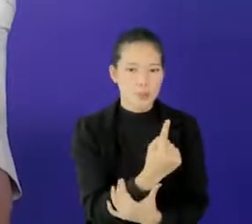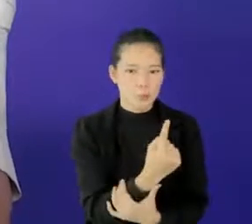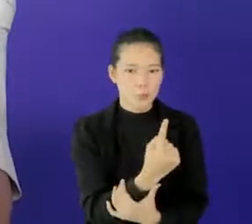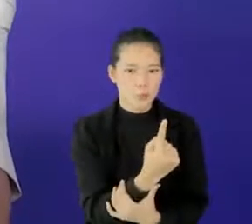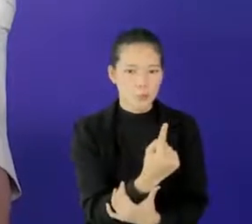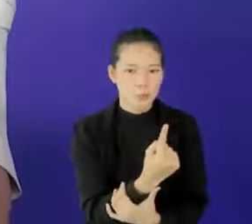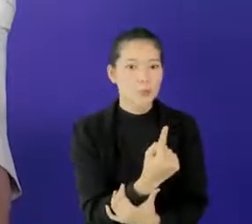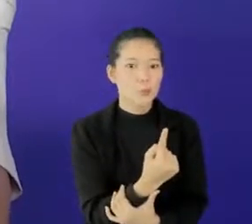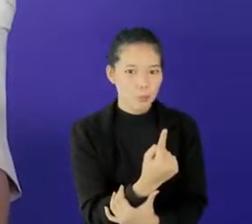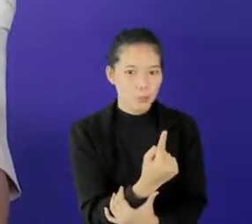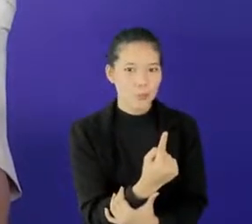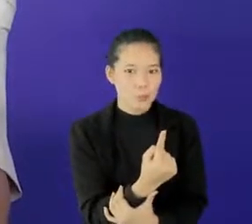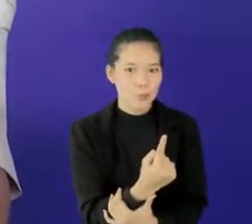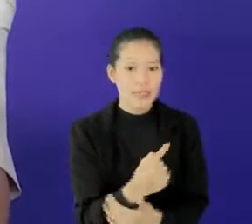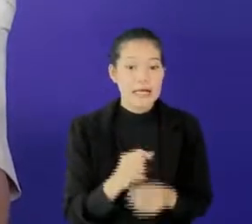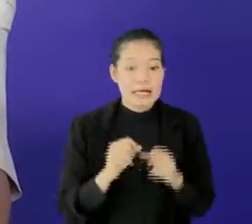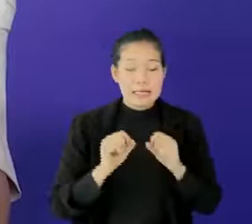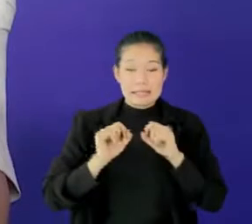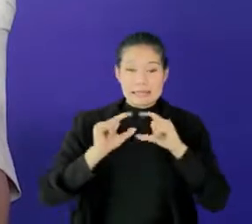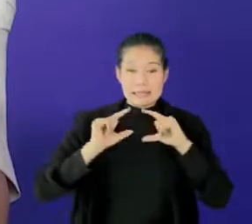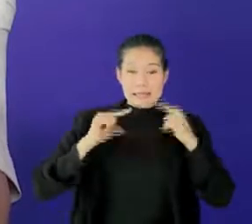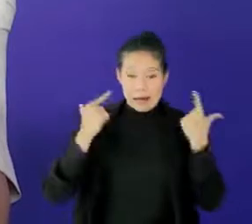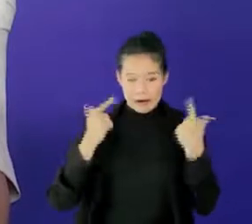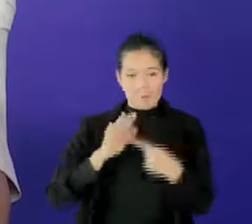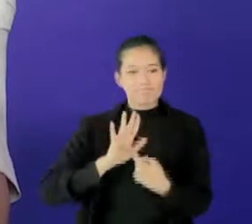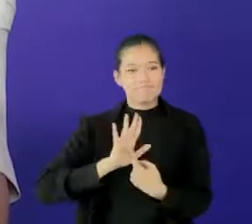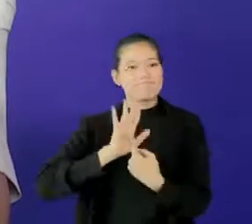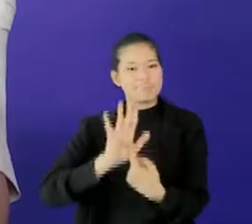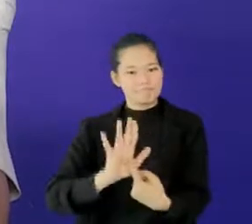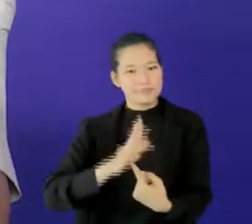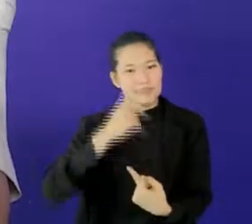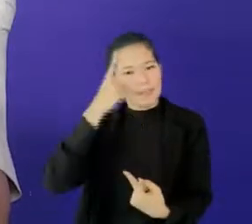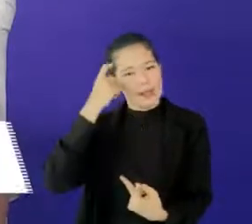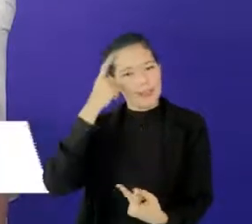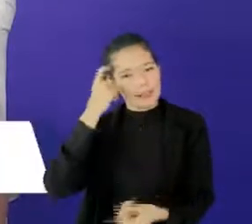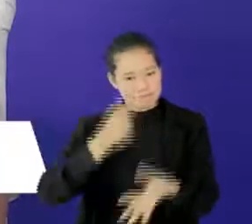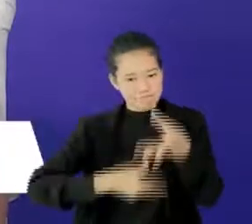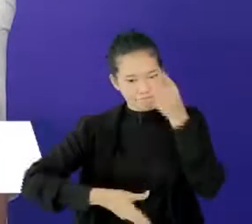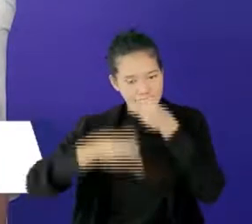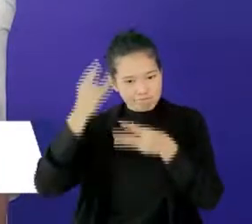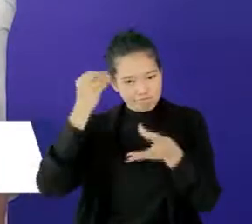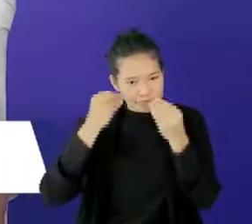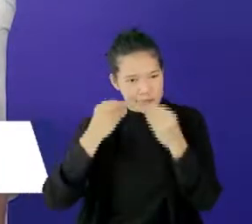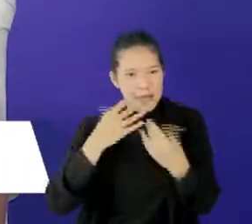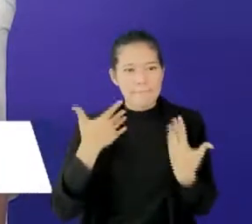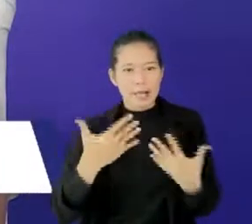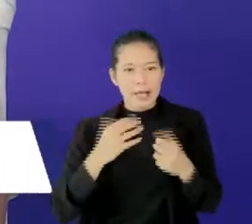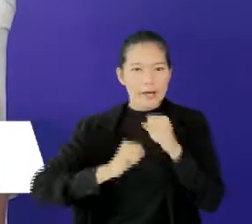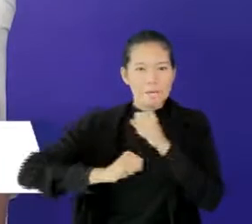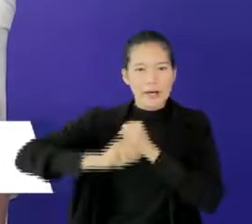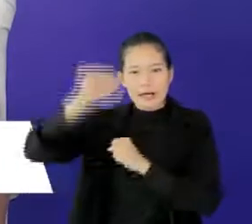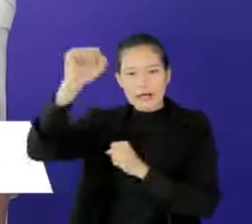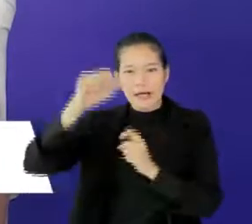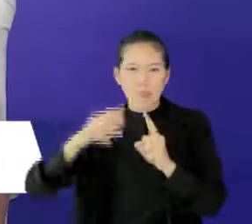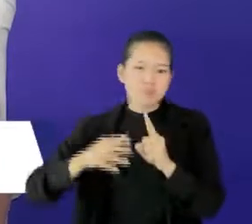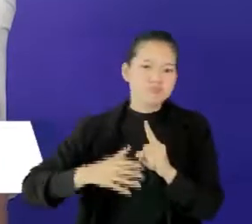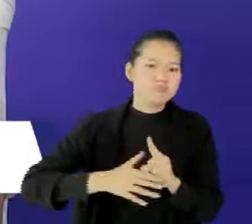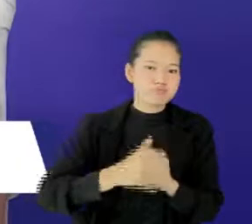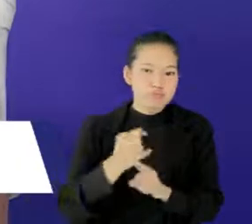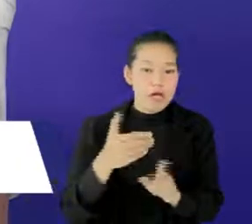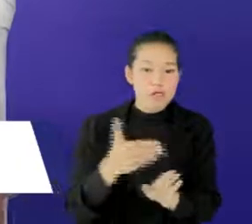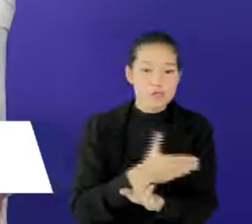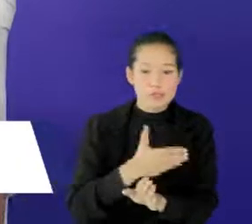Ini dipegang. Sejarah sudah memberikan pelajaran bagi kita. Kita mencapai kemerdekaan dari